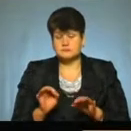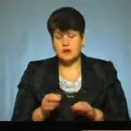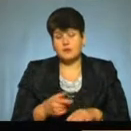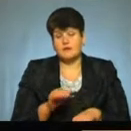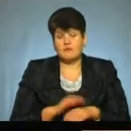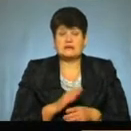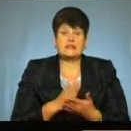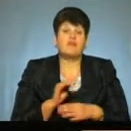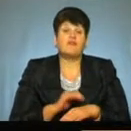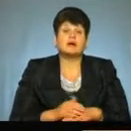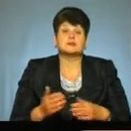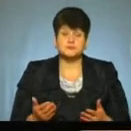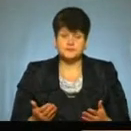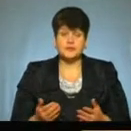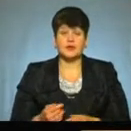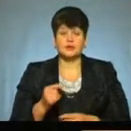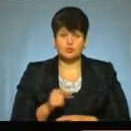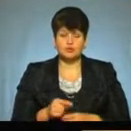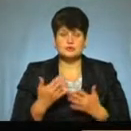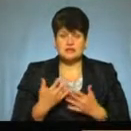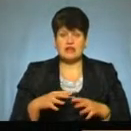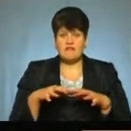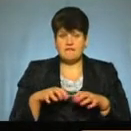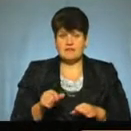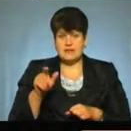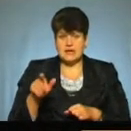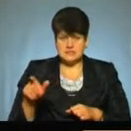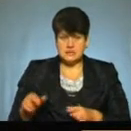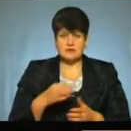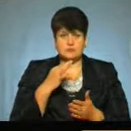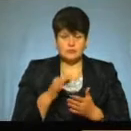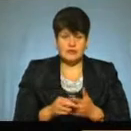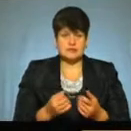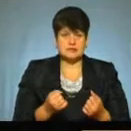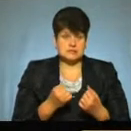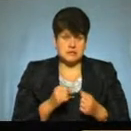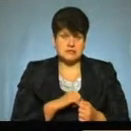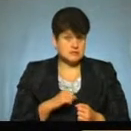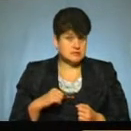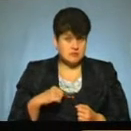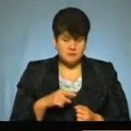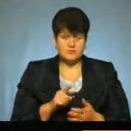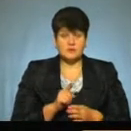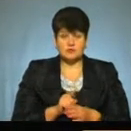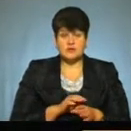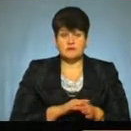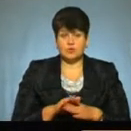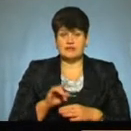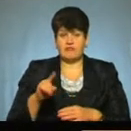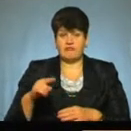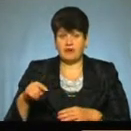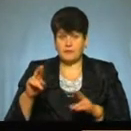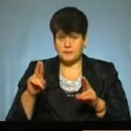є факт. Тому, оскільки власники відповідають самі за безпеку, тому, відповідно, значить, вони повинні дотримуватися цих вимог і не